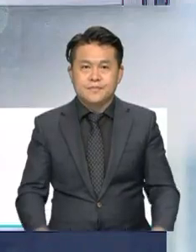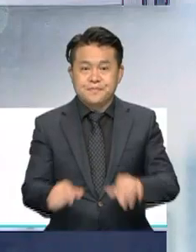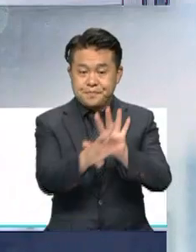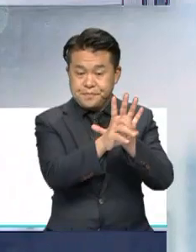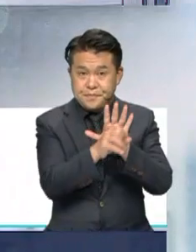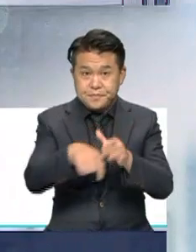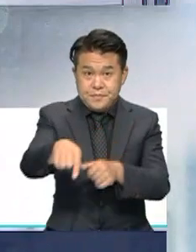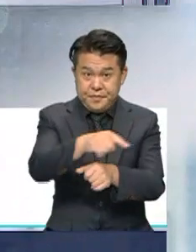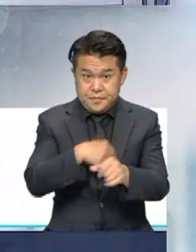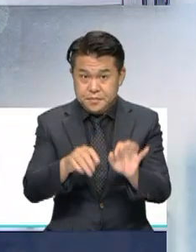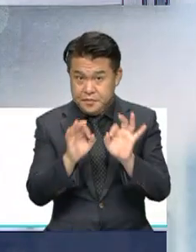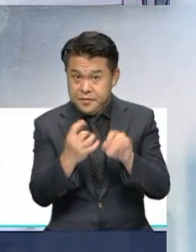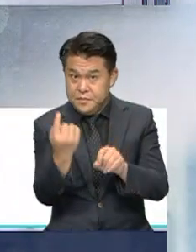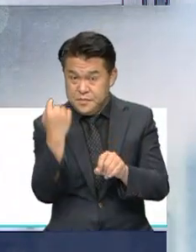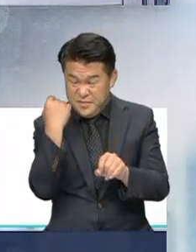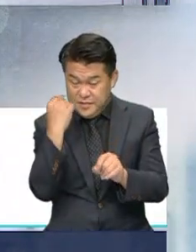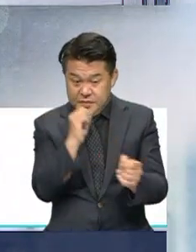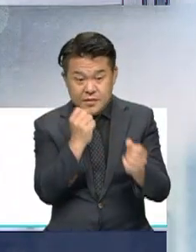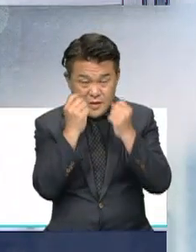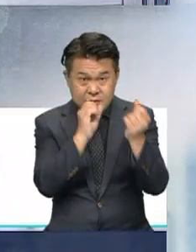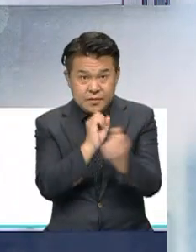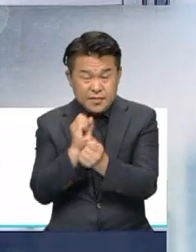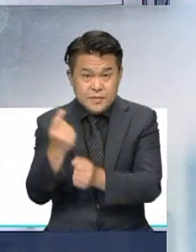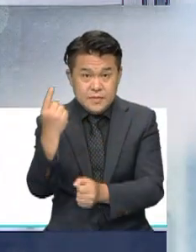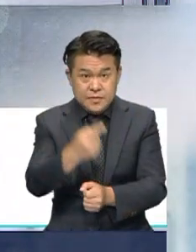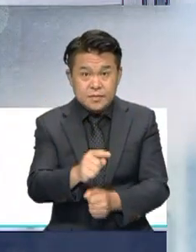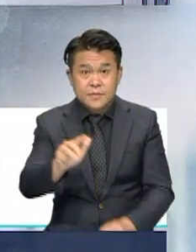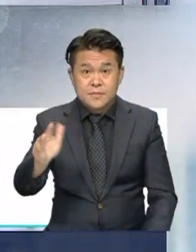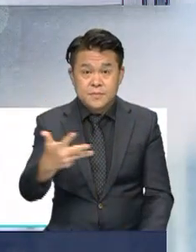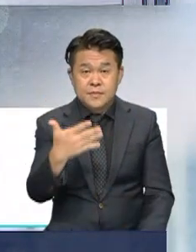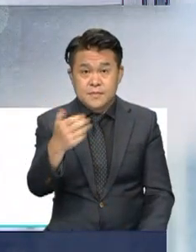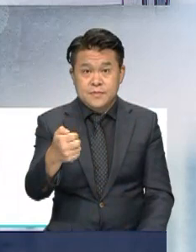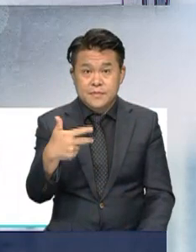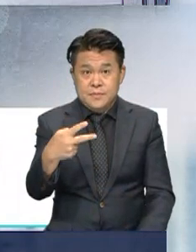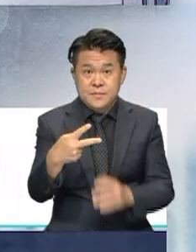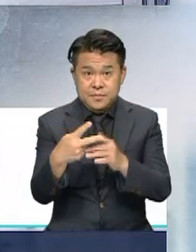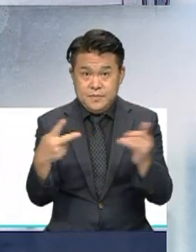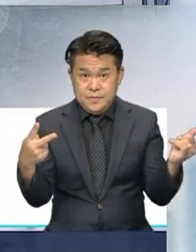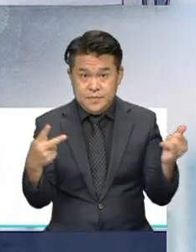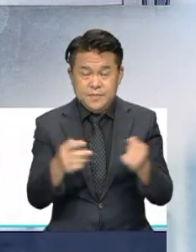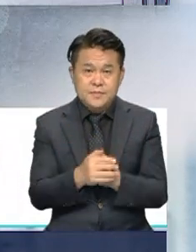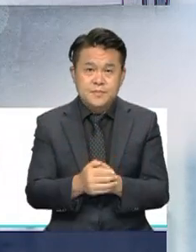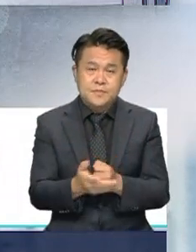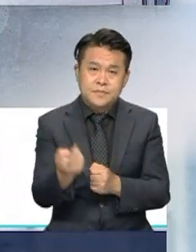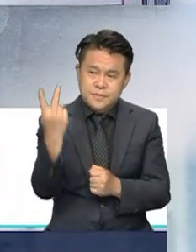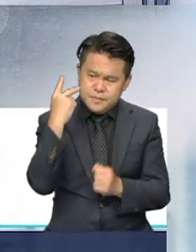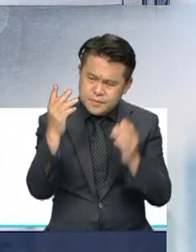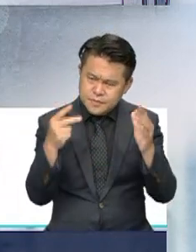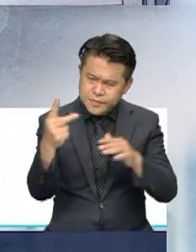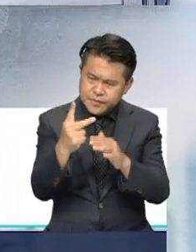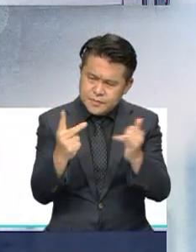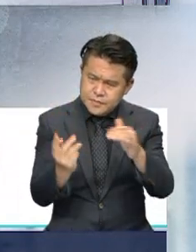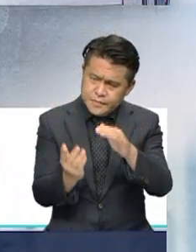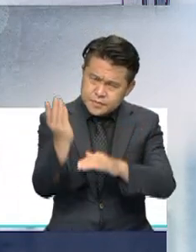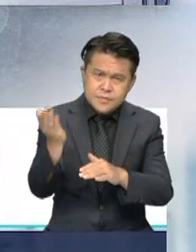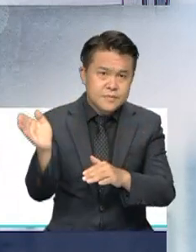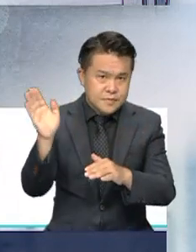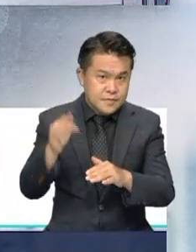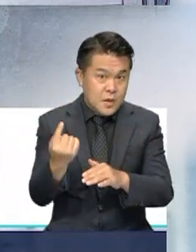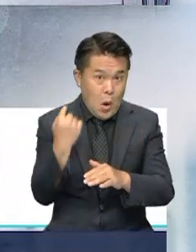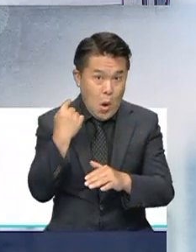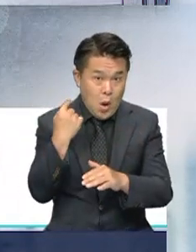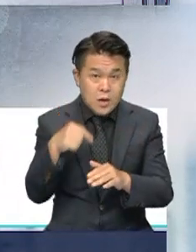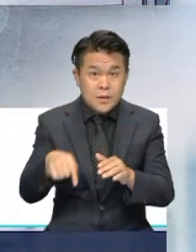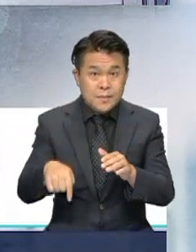코로나19 신규 확진자는 어제 1,892명을 기록했습니다. 직전 이틀 동안은 2,000명이 넘게 발생했지만